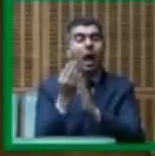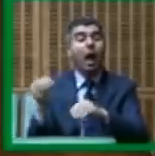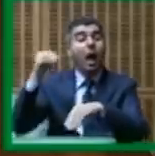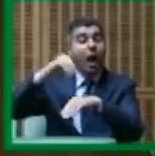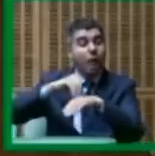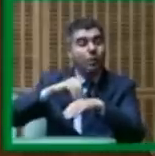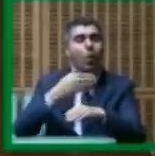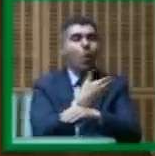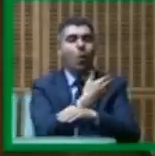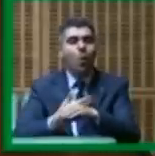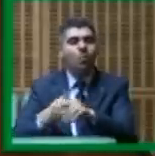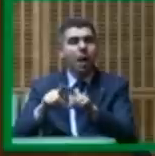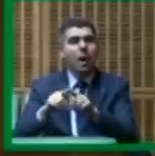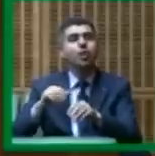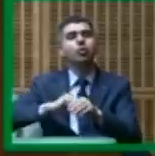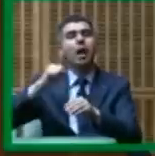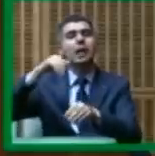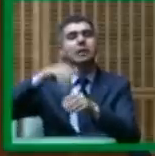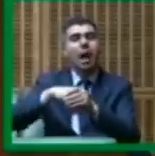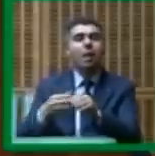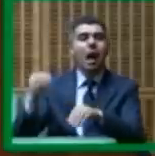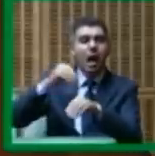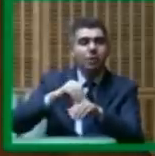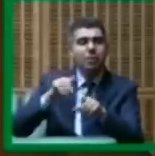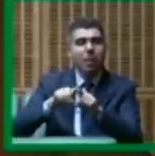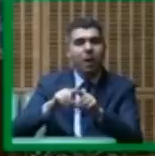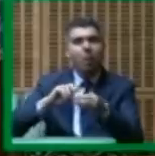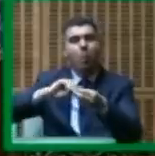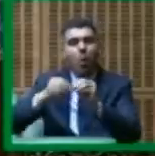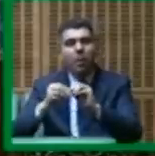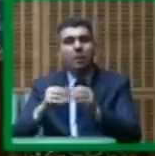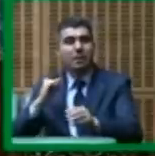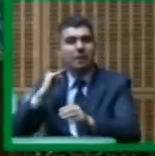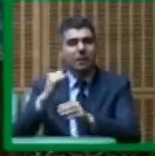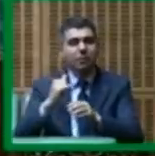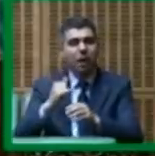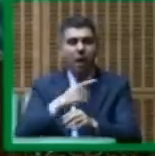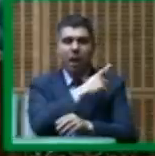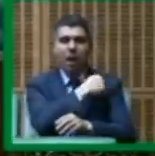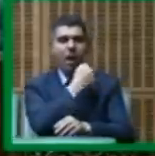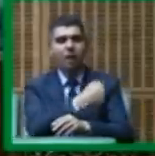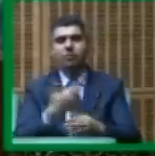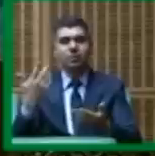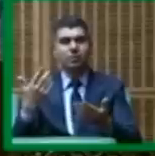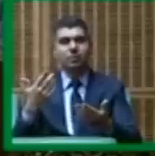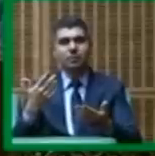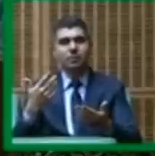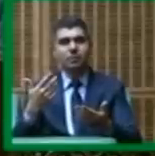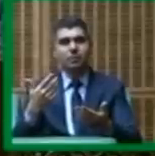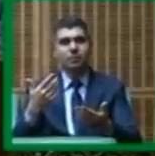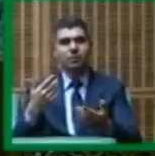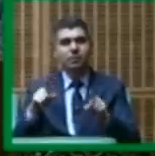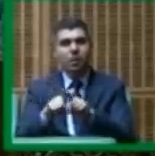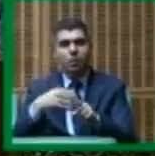في الانتخابات. هذا يجب ان يكون حراما انه تستعمل الحكومه باش تنجح